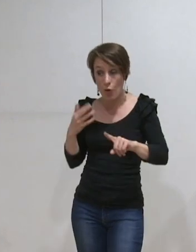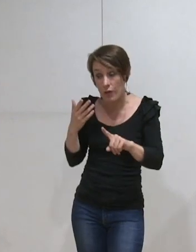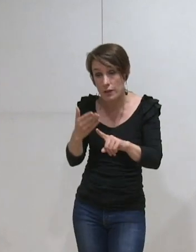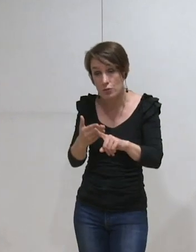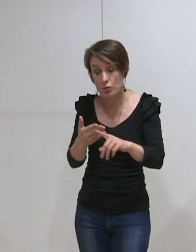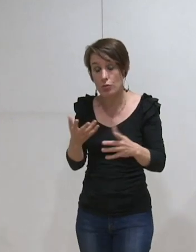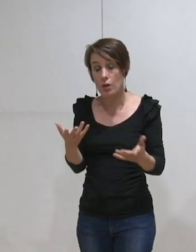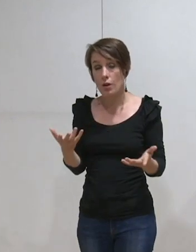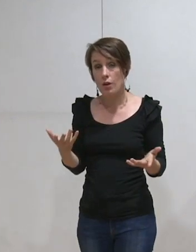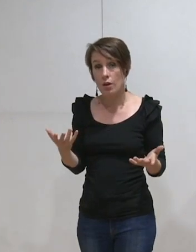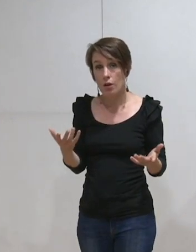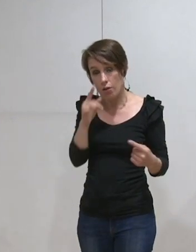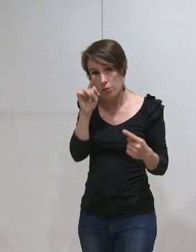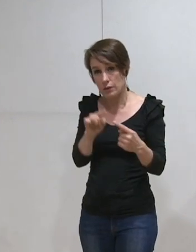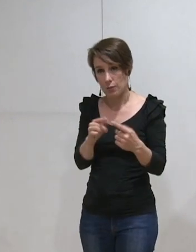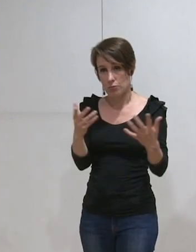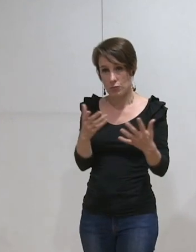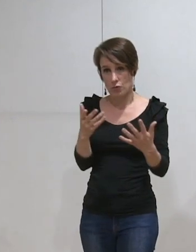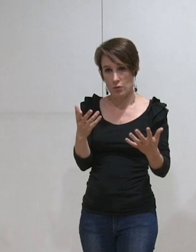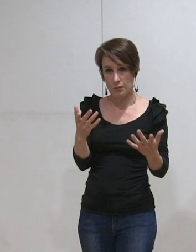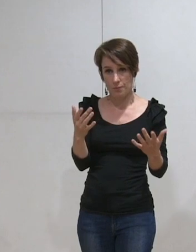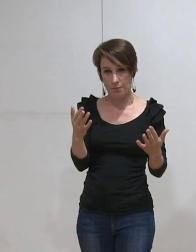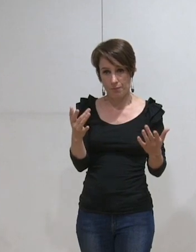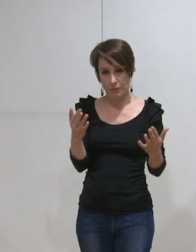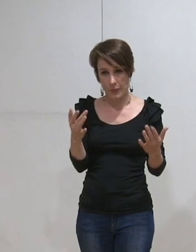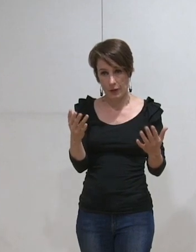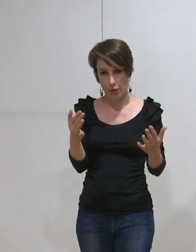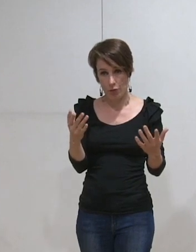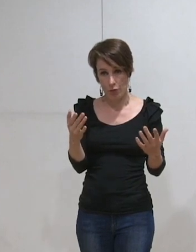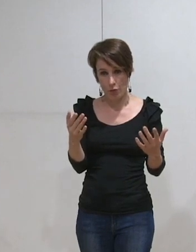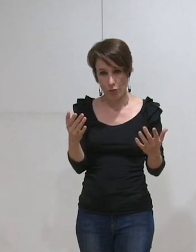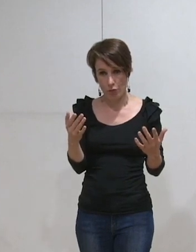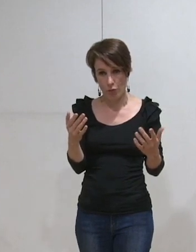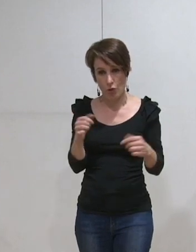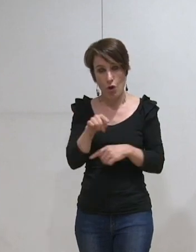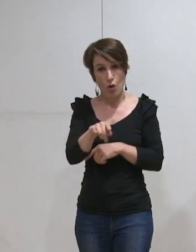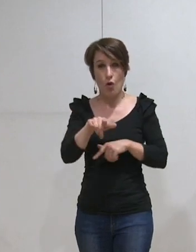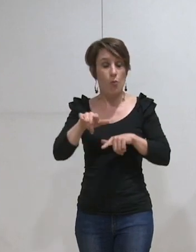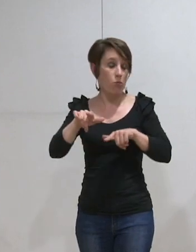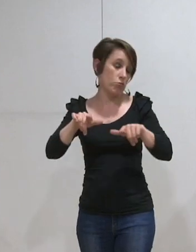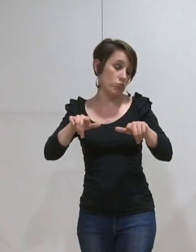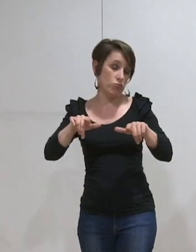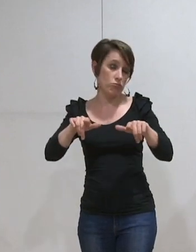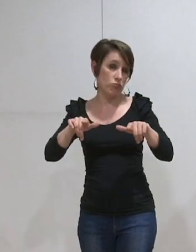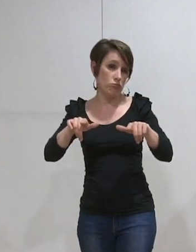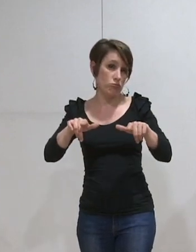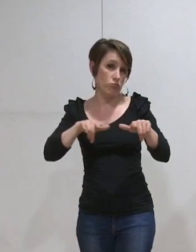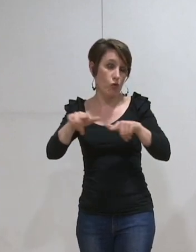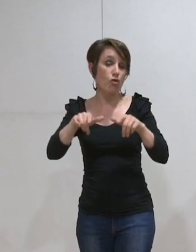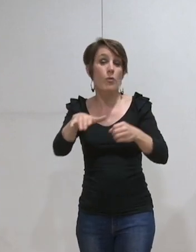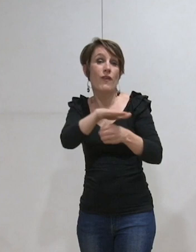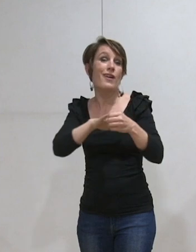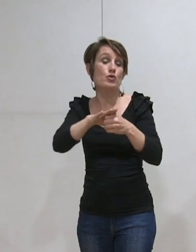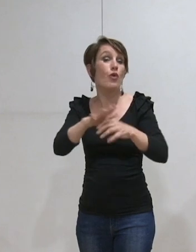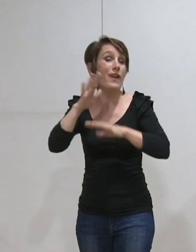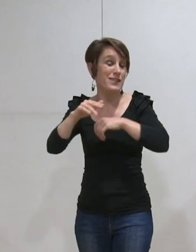sur de la du changement de d'affectation et de logement qui de de surface qui était des surfaces de